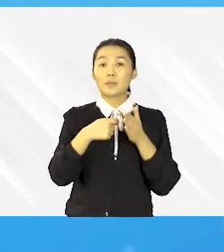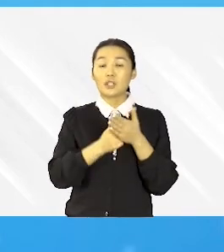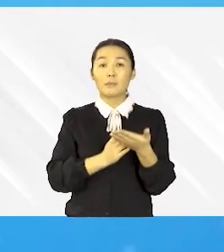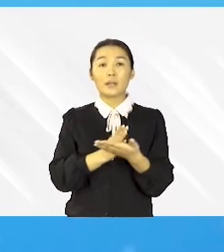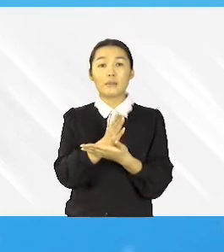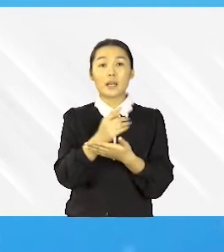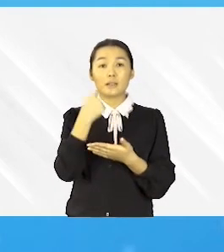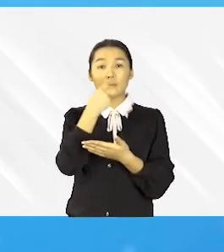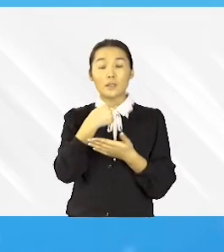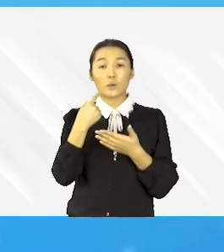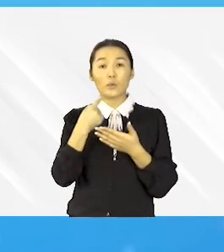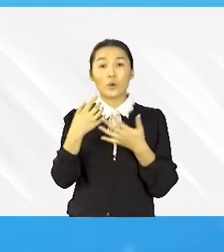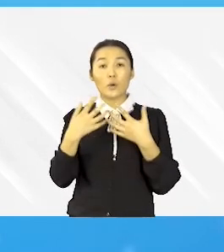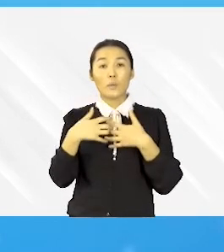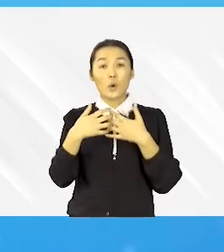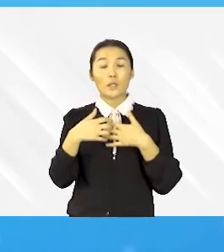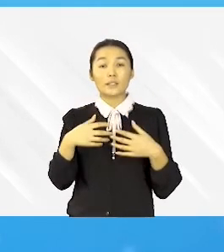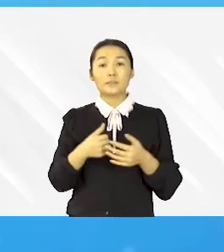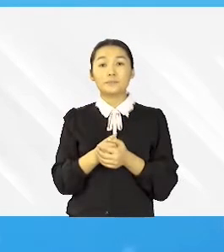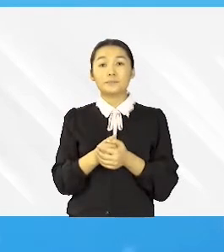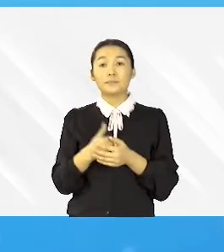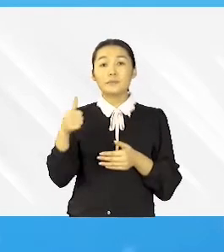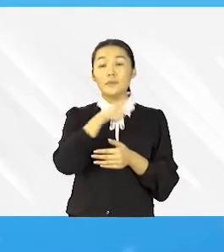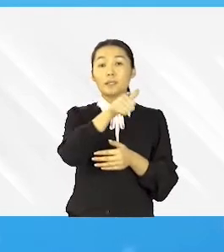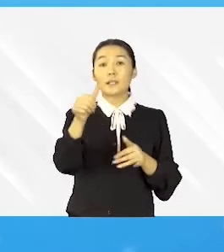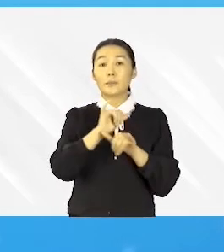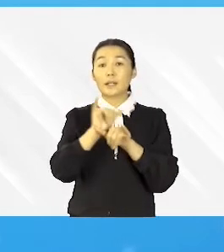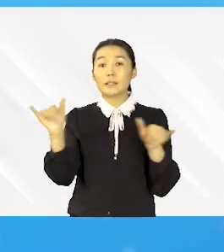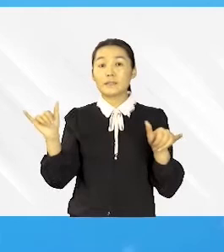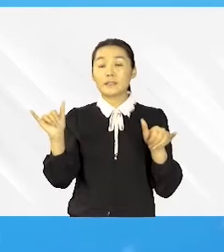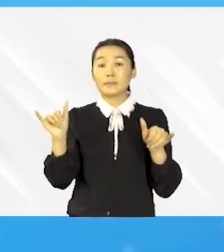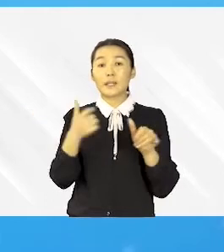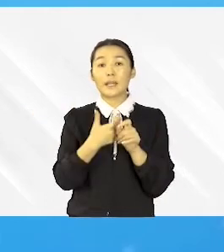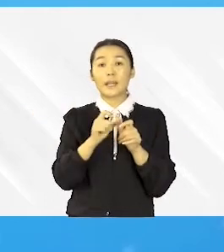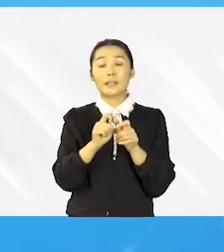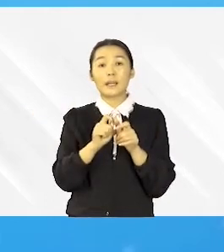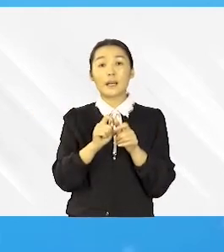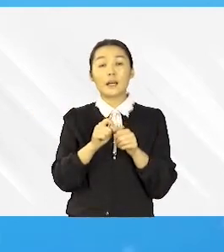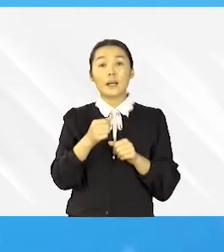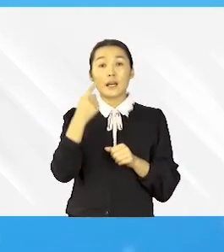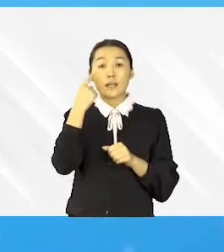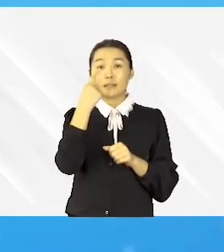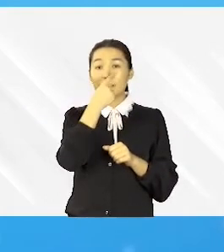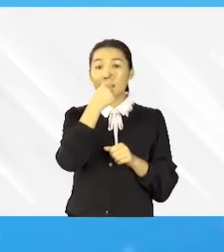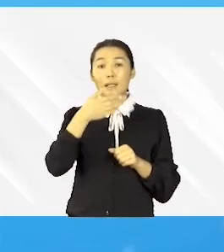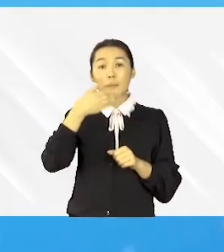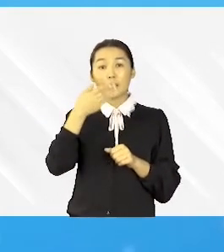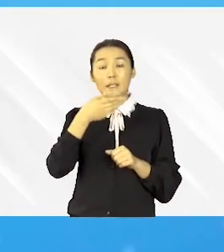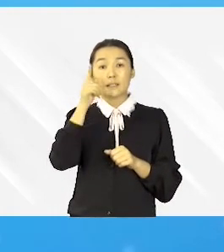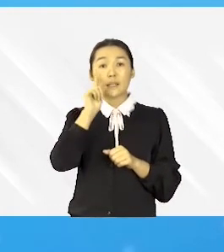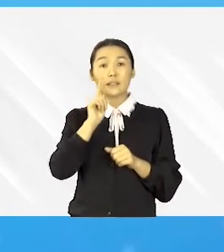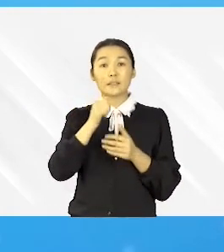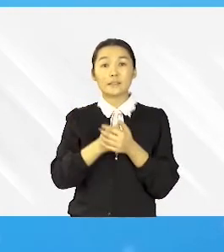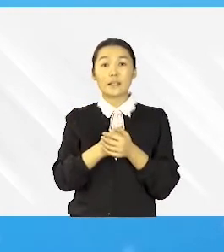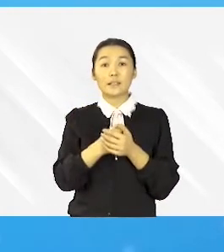ротовую полость. Самыми развитыми у насекомых являются органы зрения, обоняния и осязания.